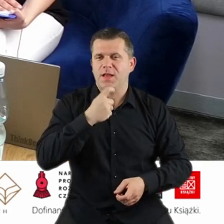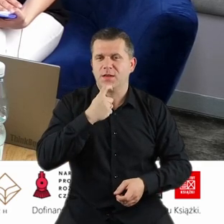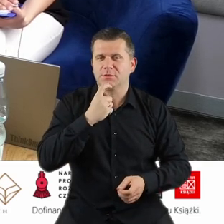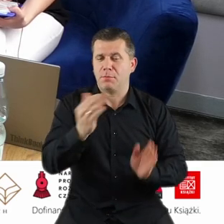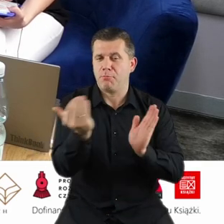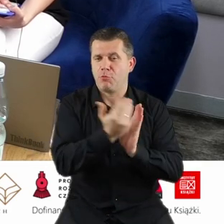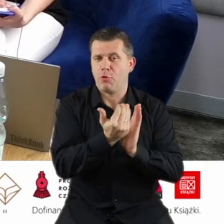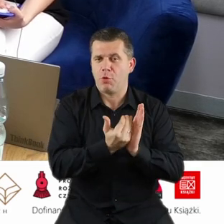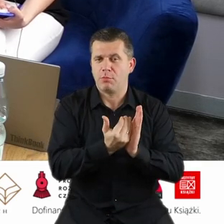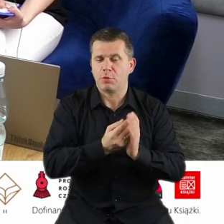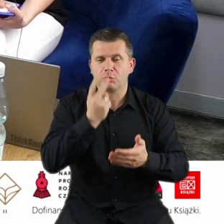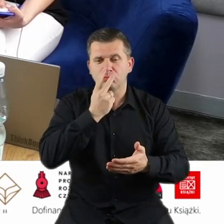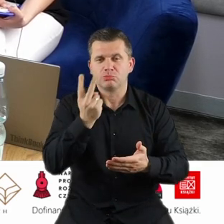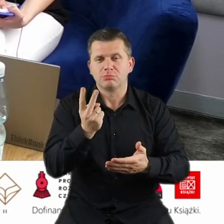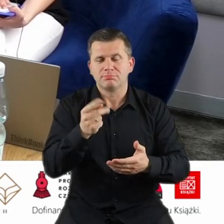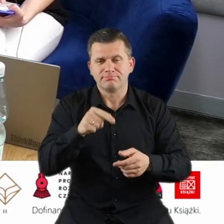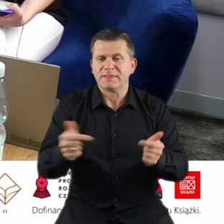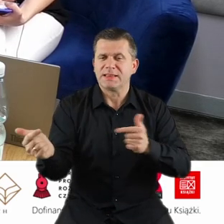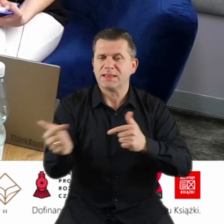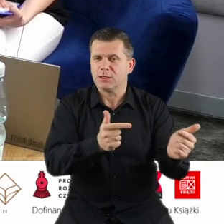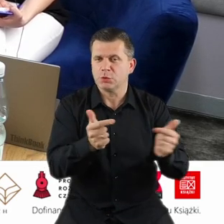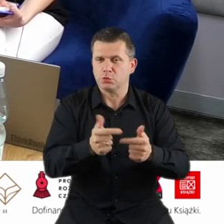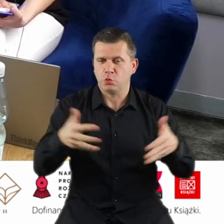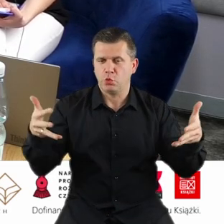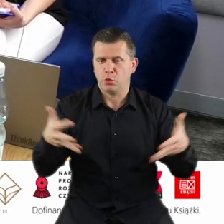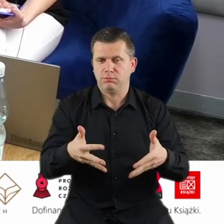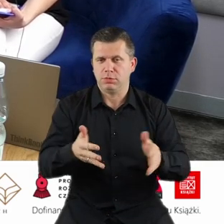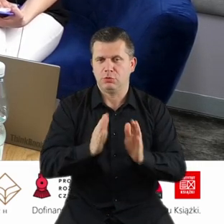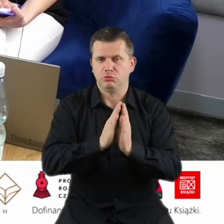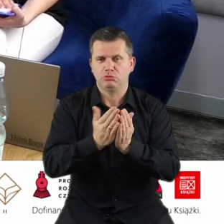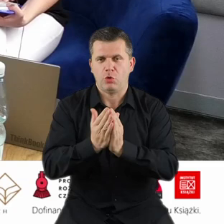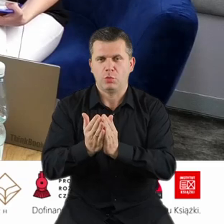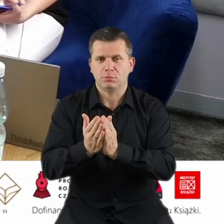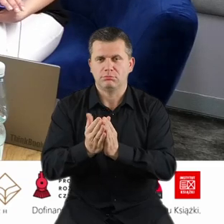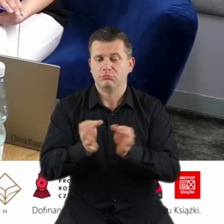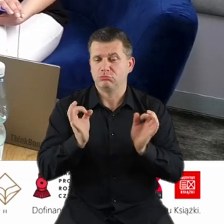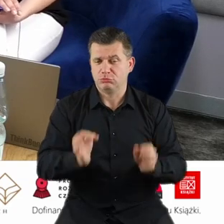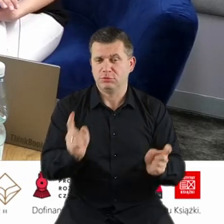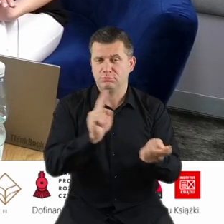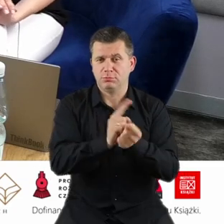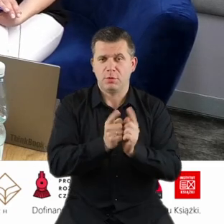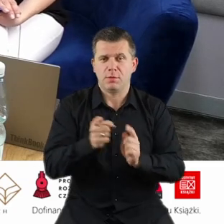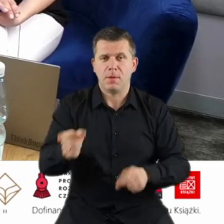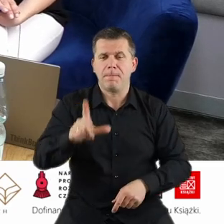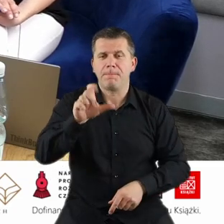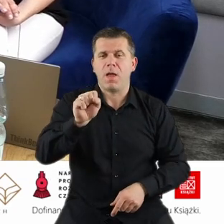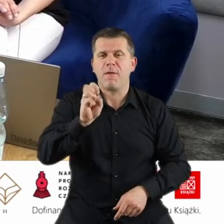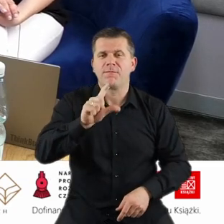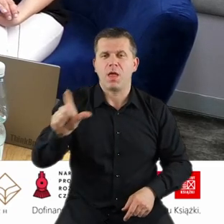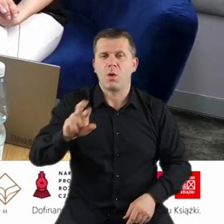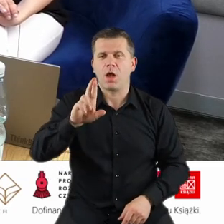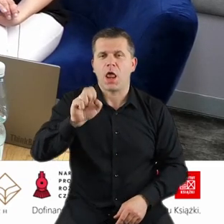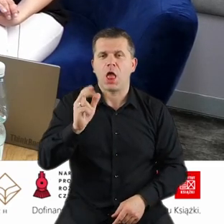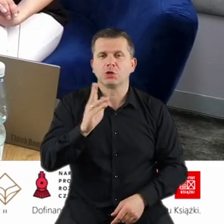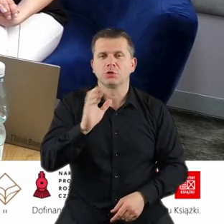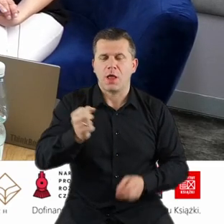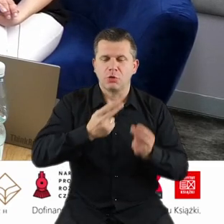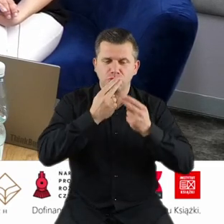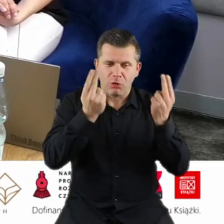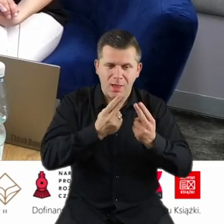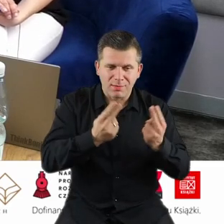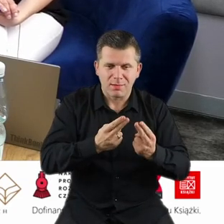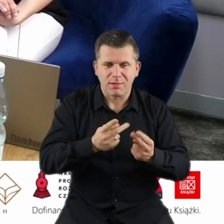programu Czytające Dyskusyjne Kluby Książki. Spotykamy się dzisiaj z panem Pawłem Reszką,